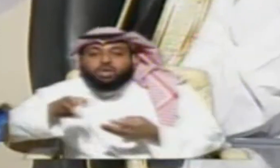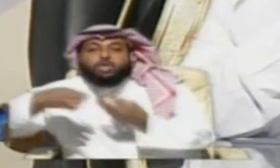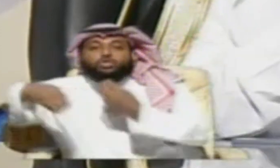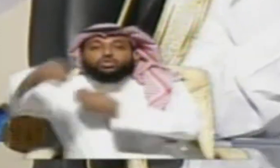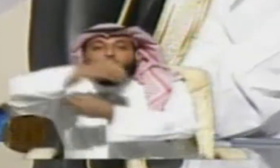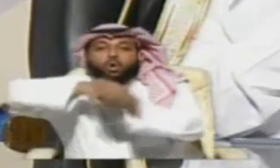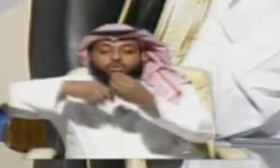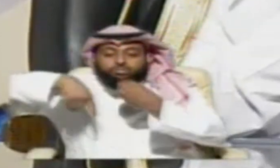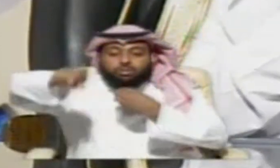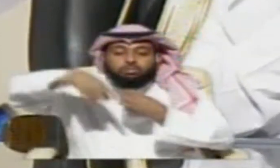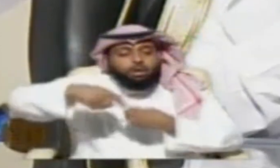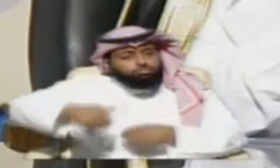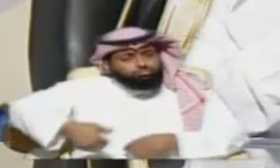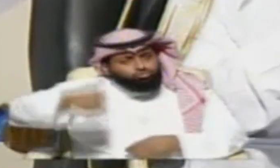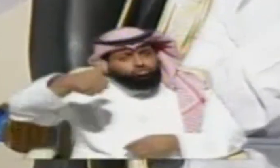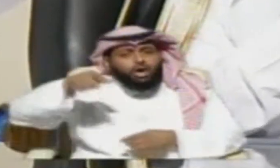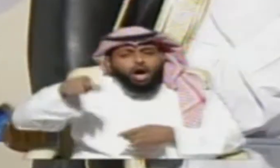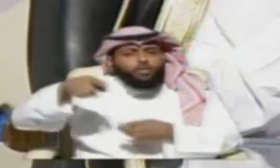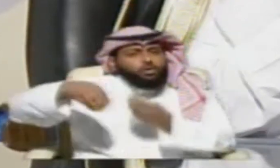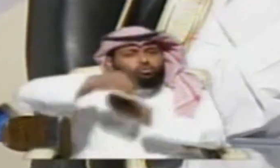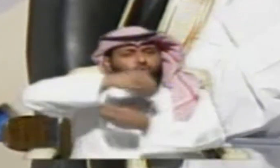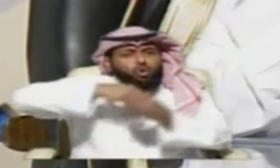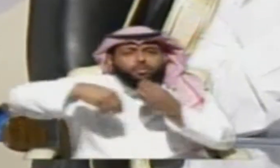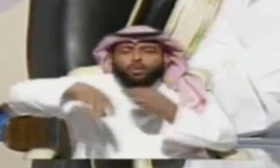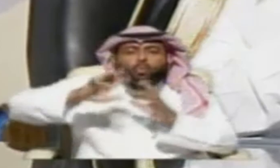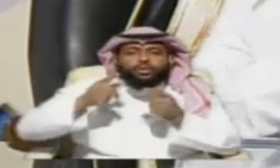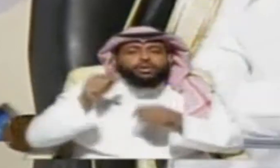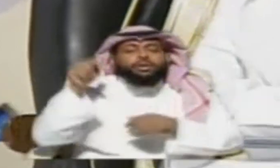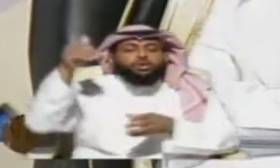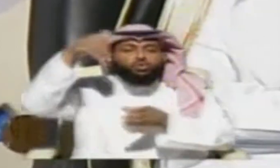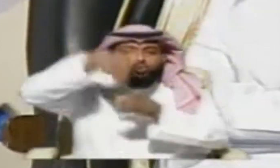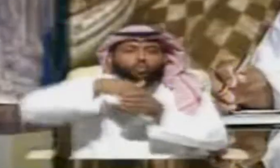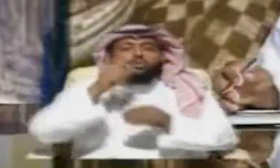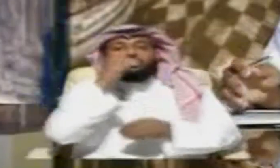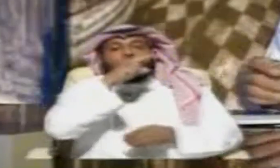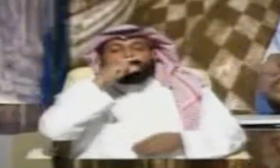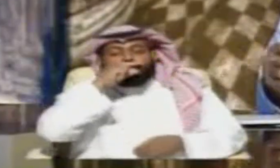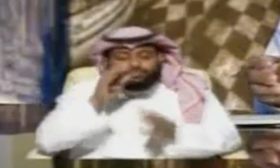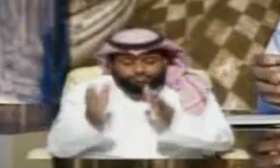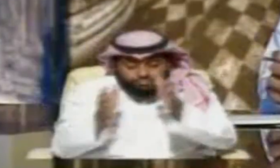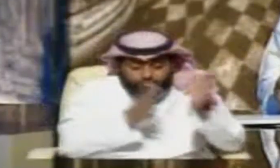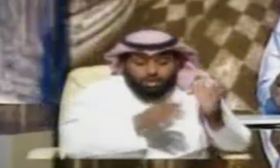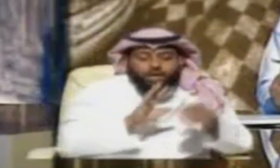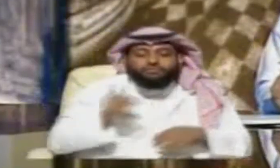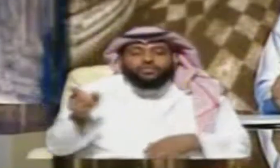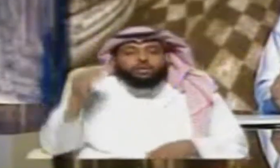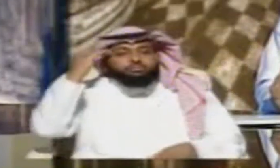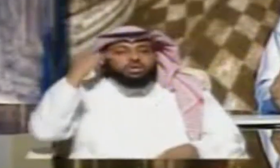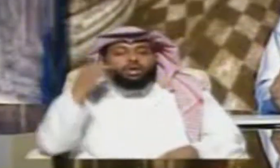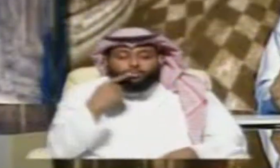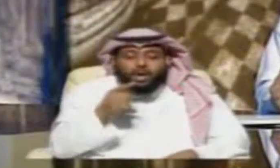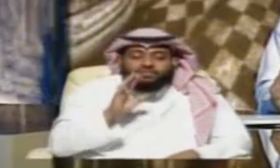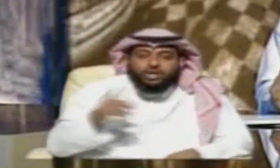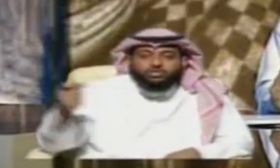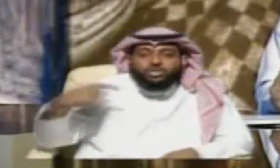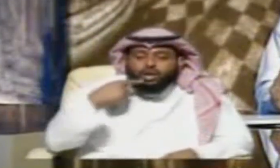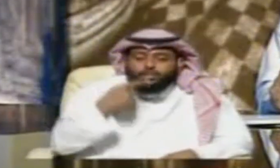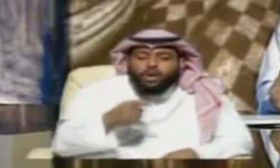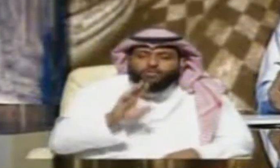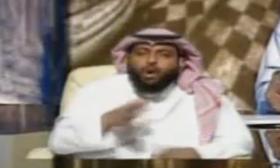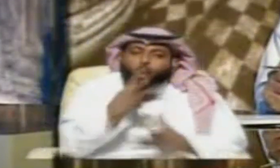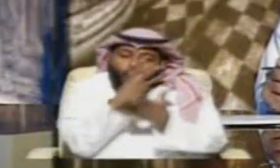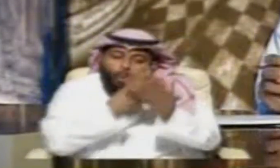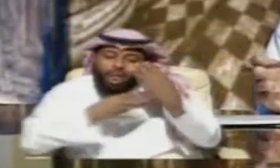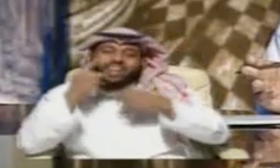في رمضان، فهم قد أدوا الطواف والسعي. بارك الله فيكم. ولدها صيدلي ويأتي لها بأدوية من نفس الصيدلية التي